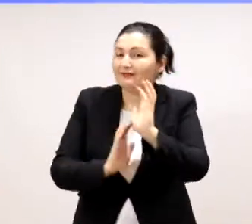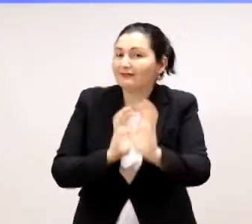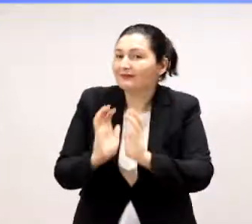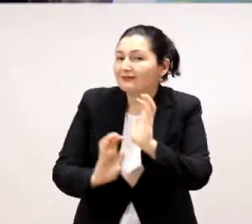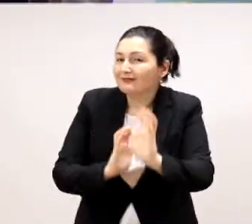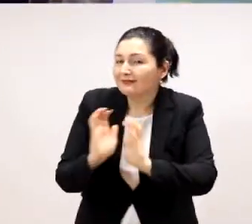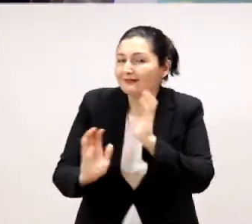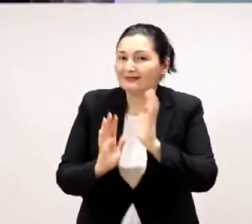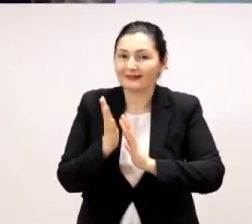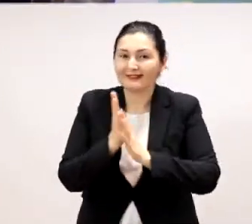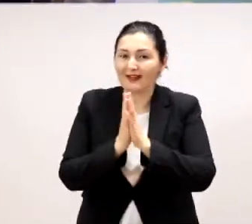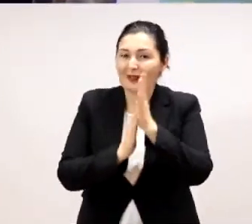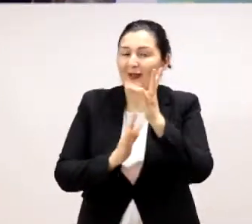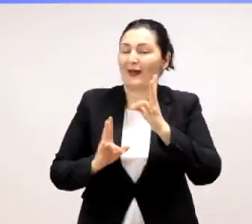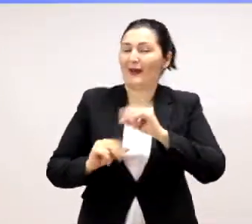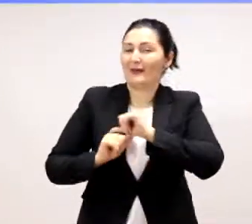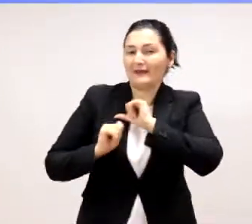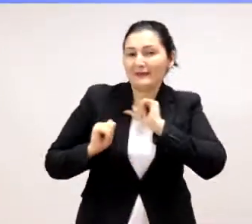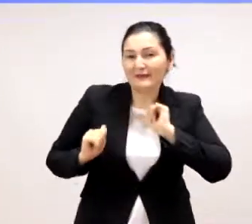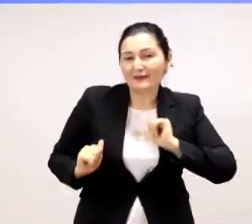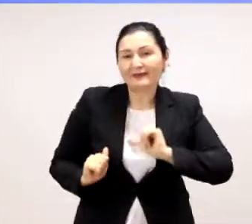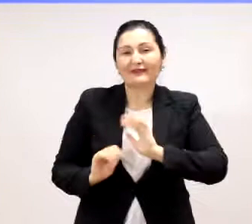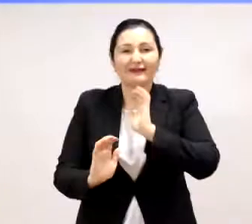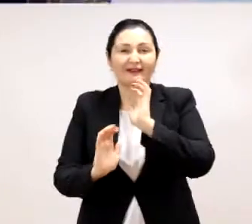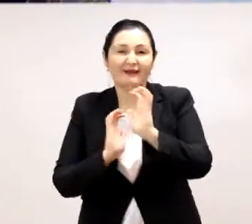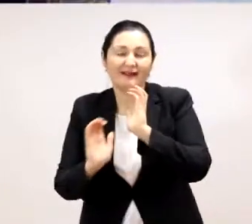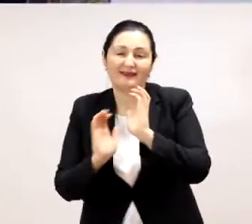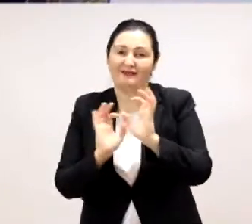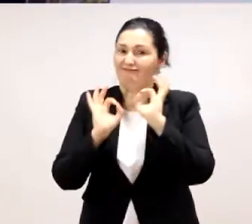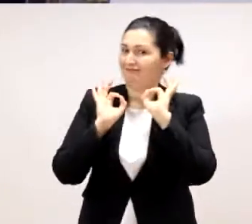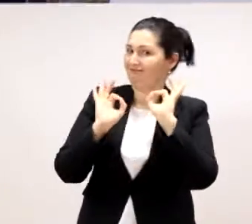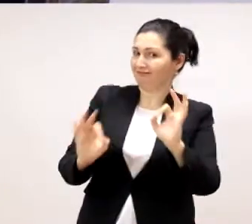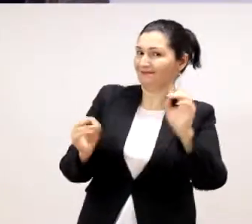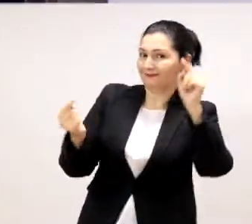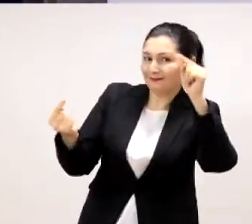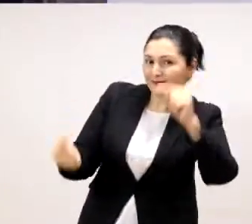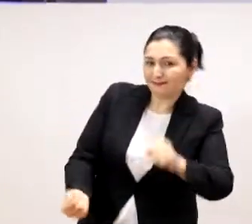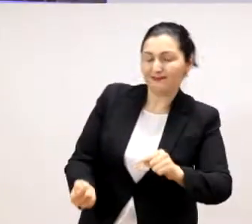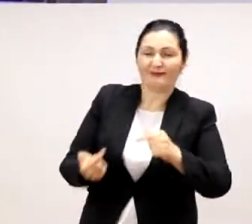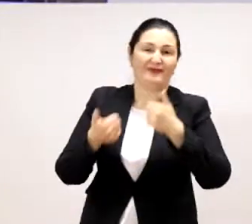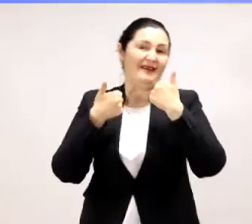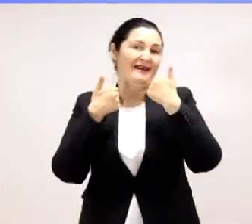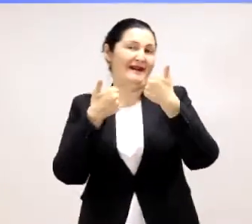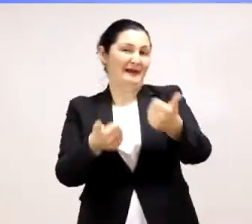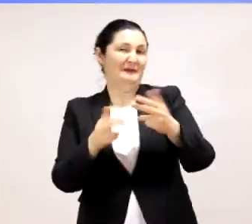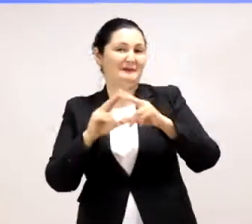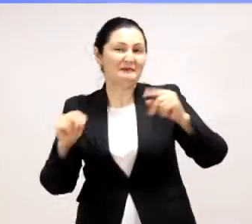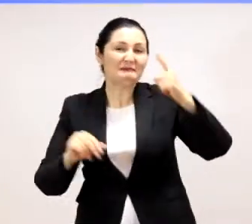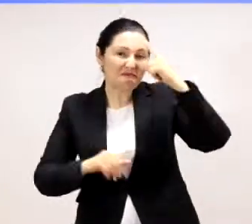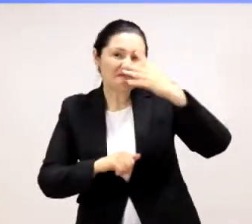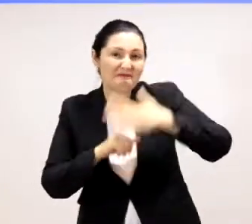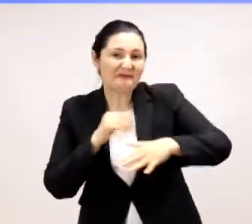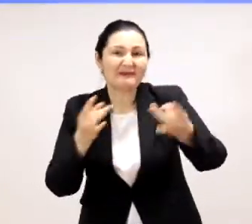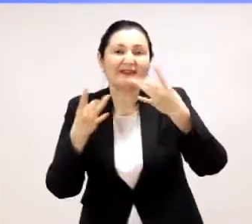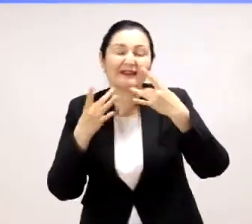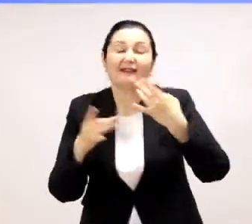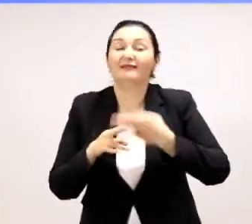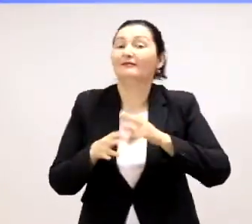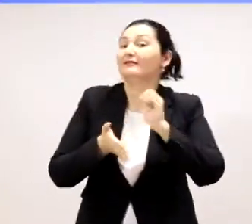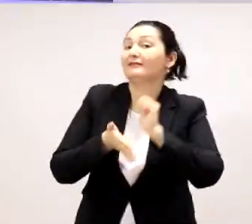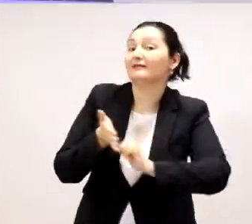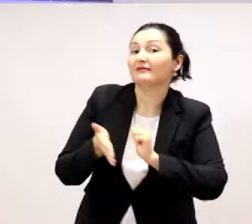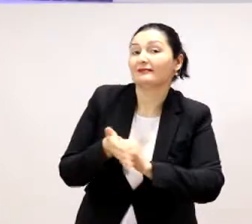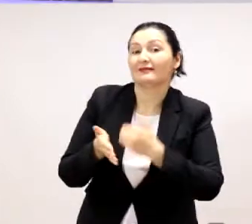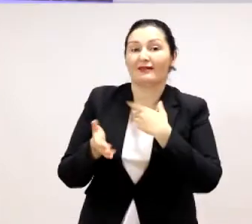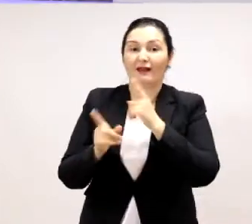آنها مهربانی و دقت جدی لازم است. البته معلمه جان، از همین سبب